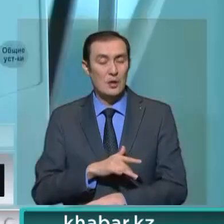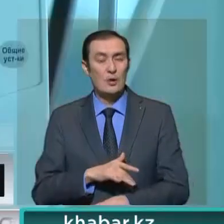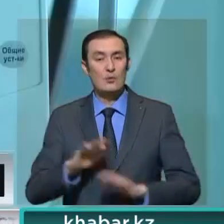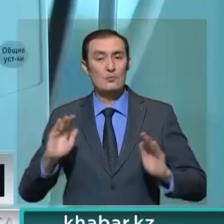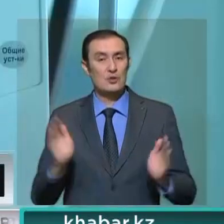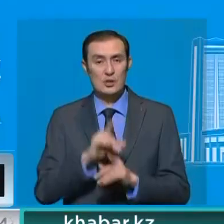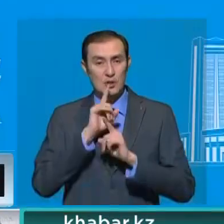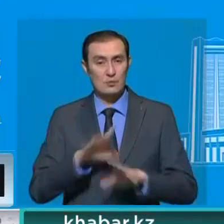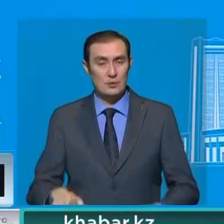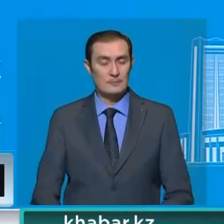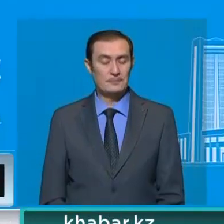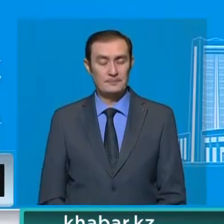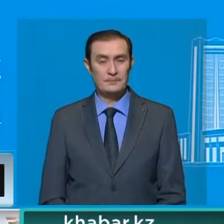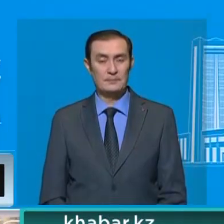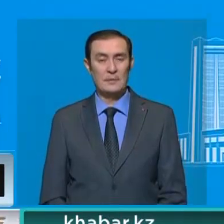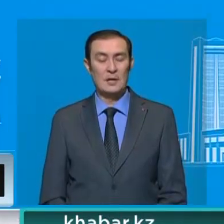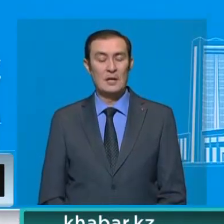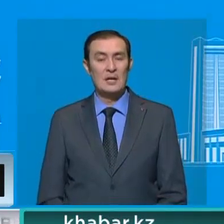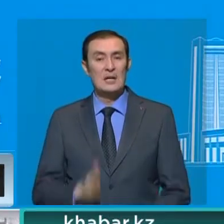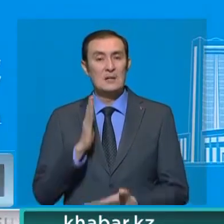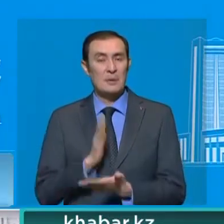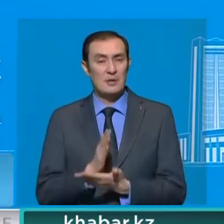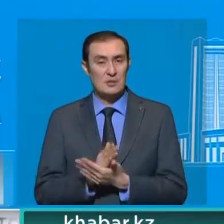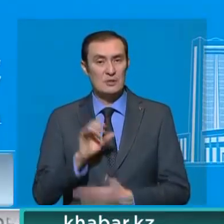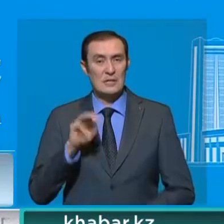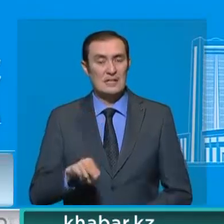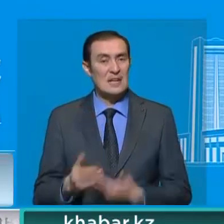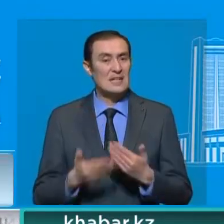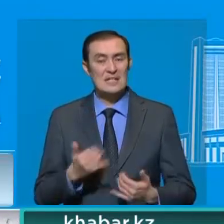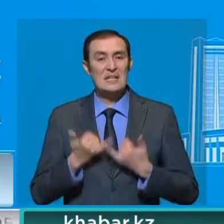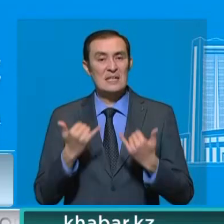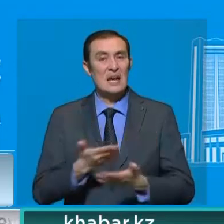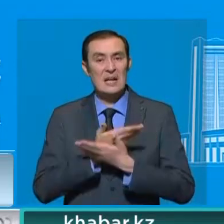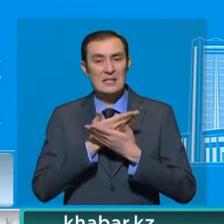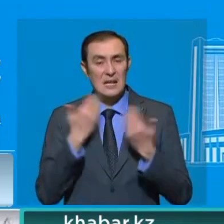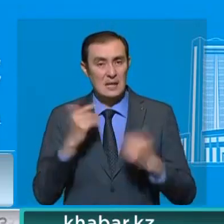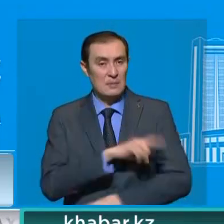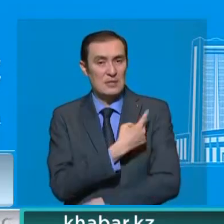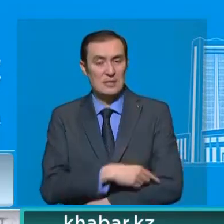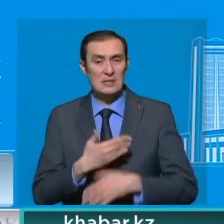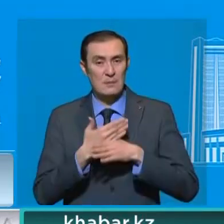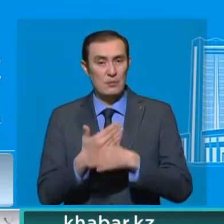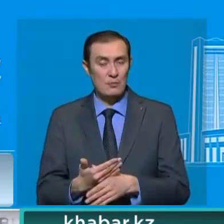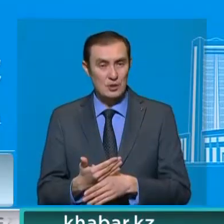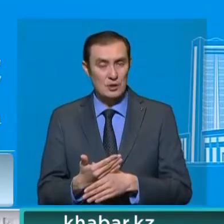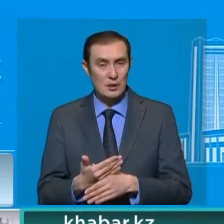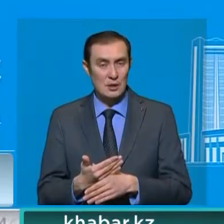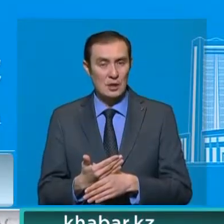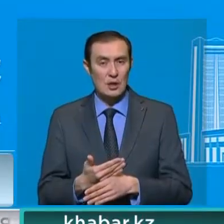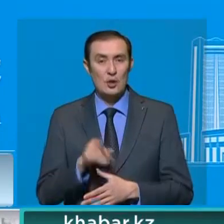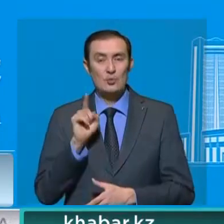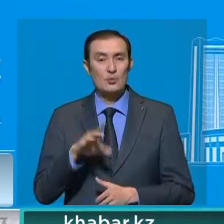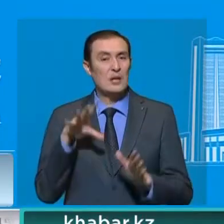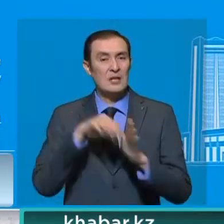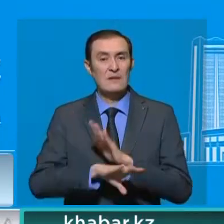пострадает остается статья за неоказание медицинской помощи туда не